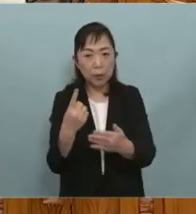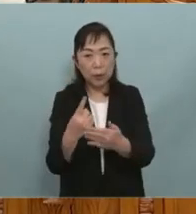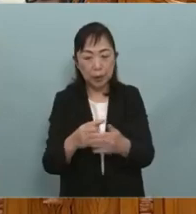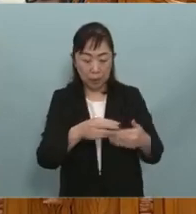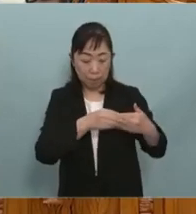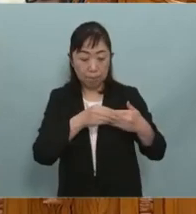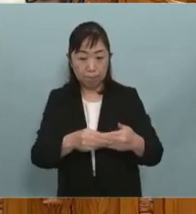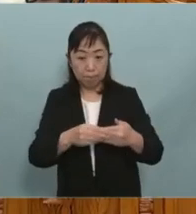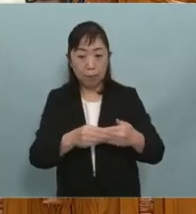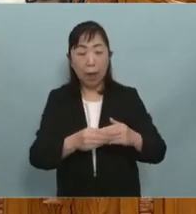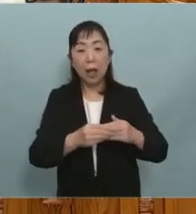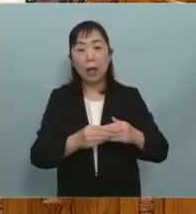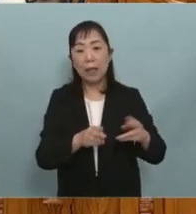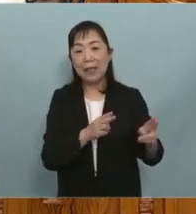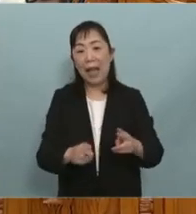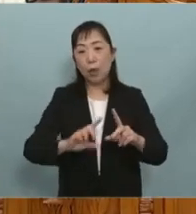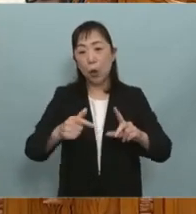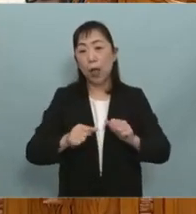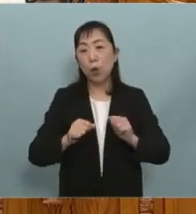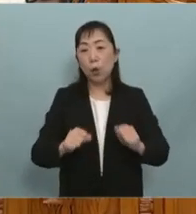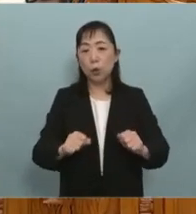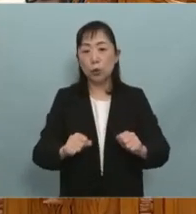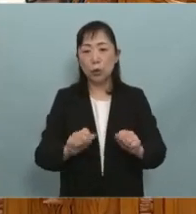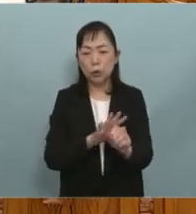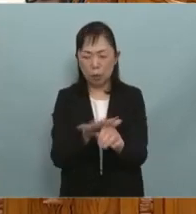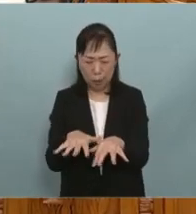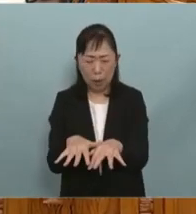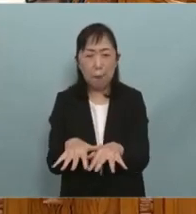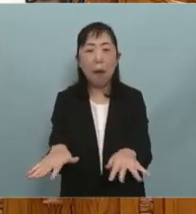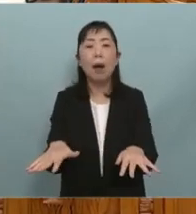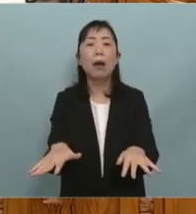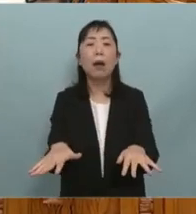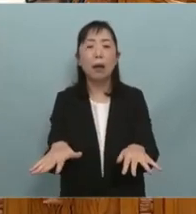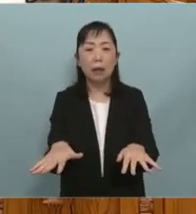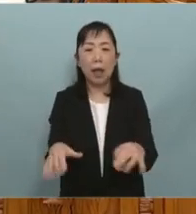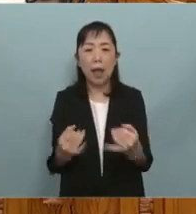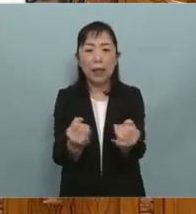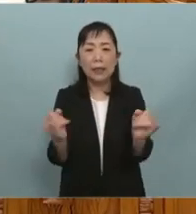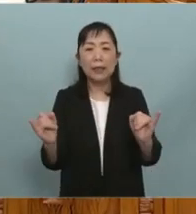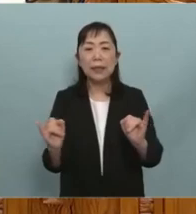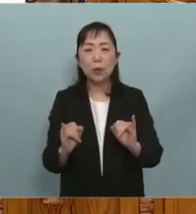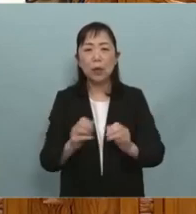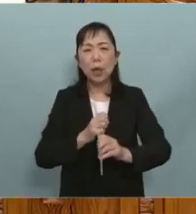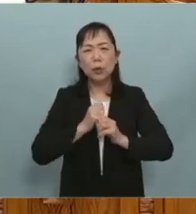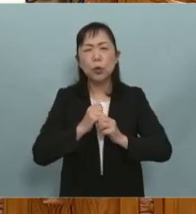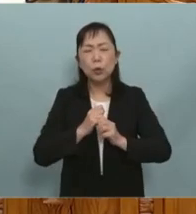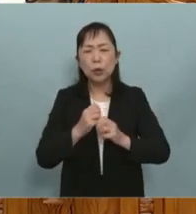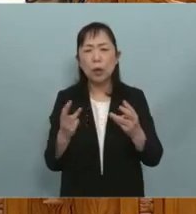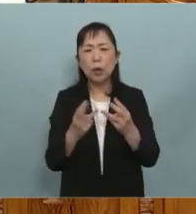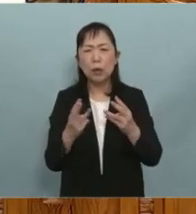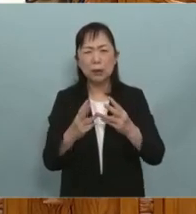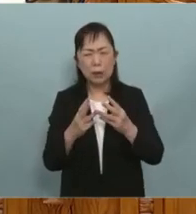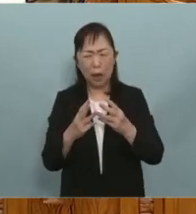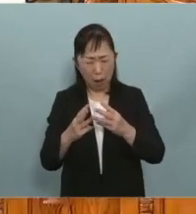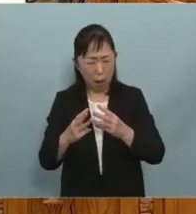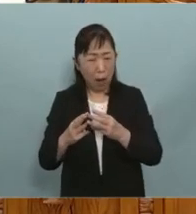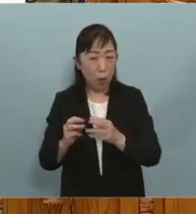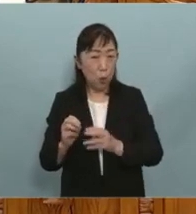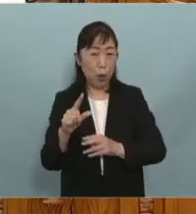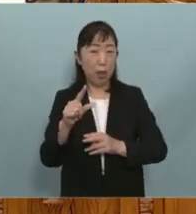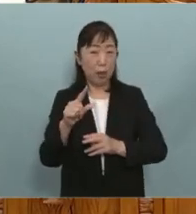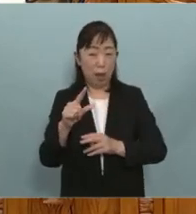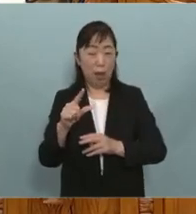実現しますこの中で増加した女性の自殺者数が高止まりし